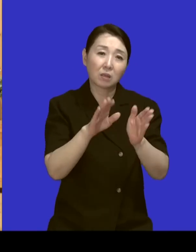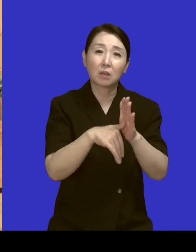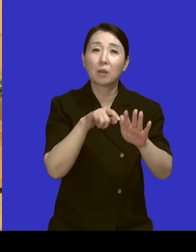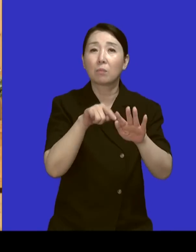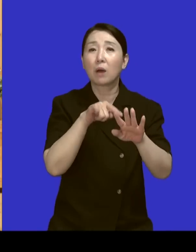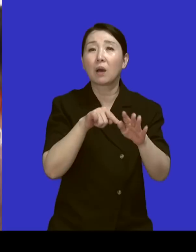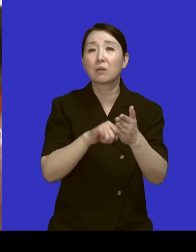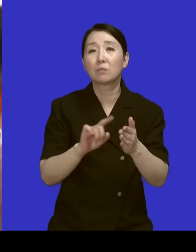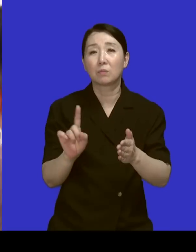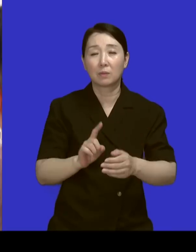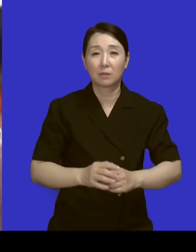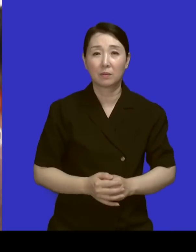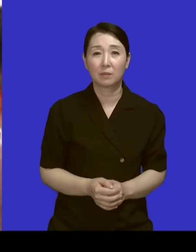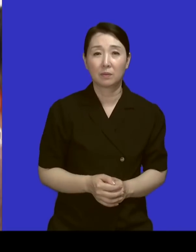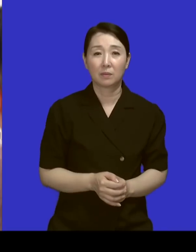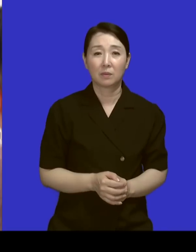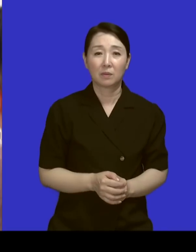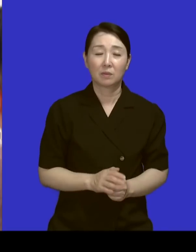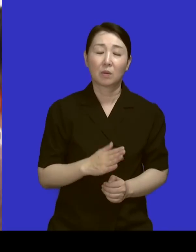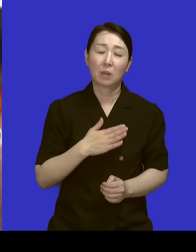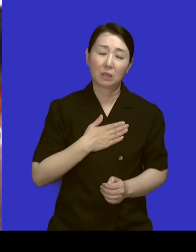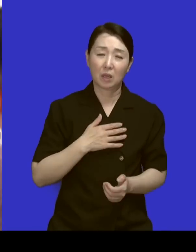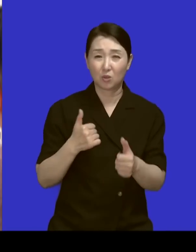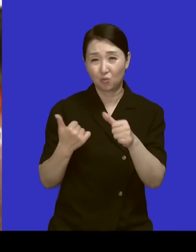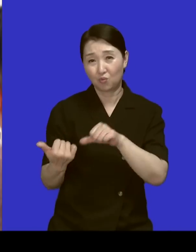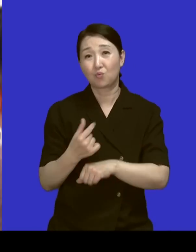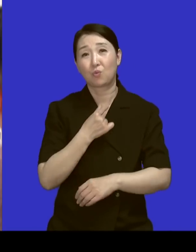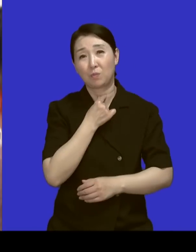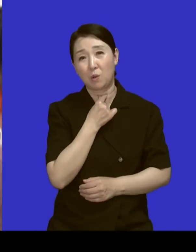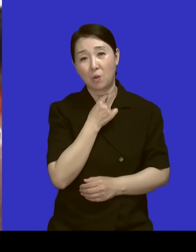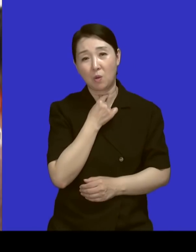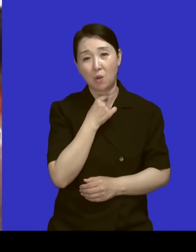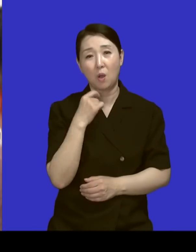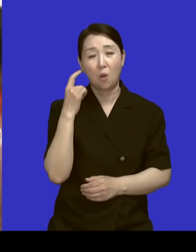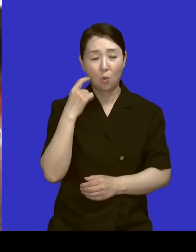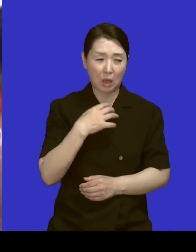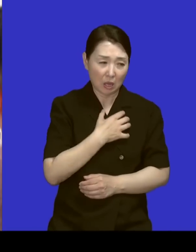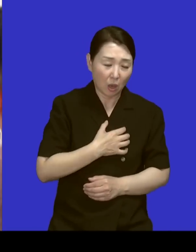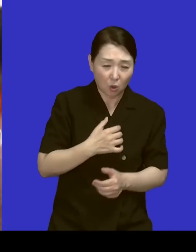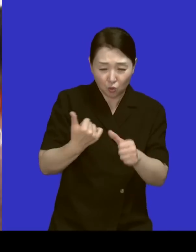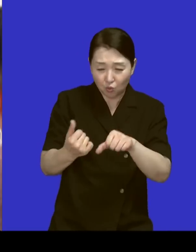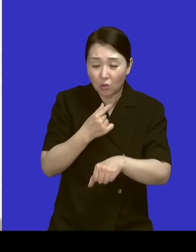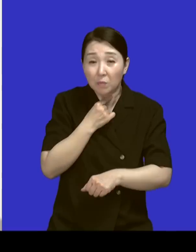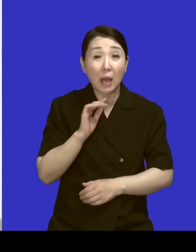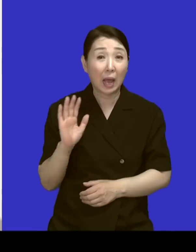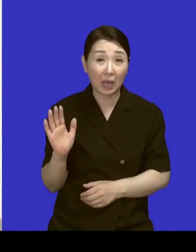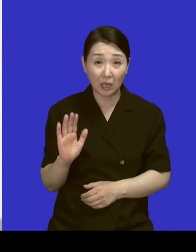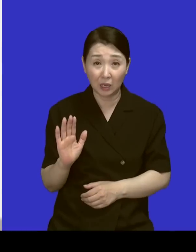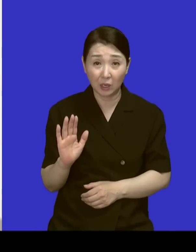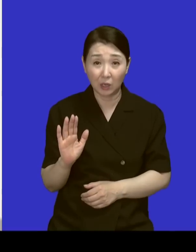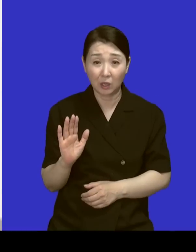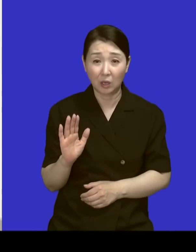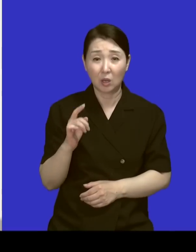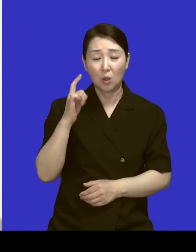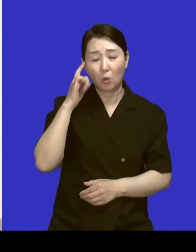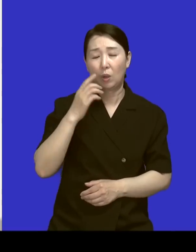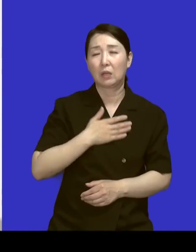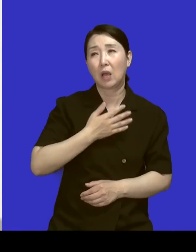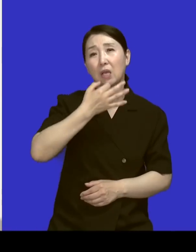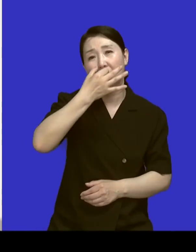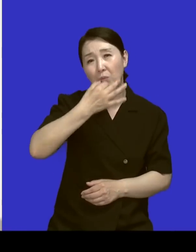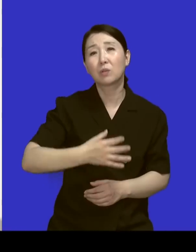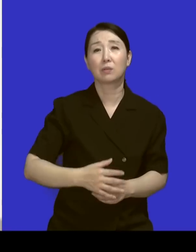어땠어요? 정말 죽고 싶었는데 네. 그게 괴로워서 죽고 싶은 게 아니라 네. 나 이만큼